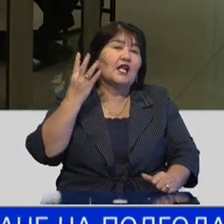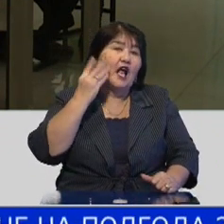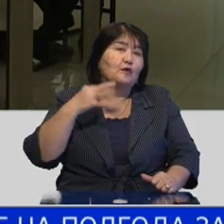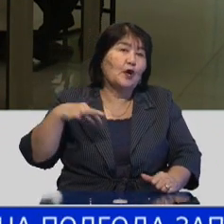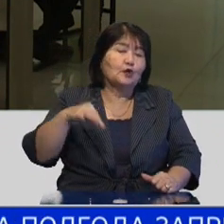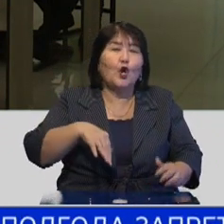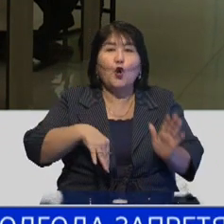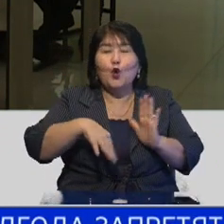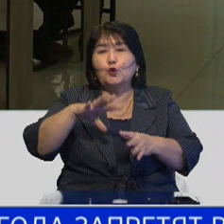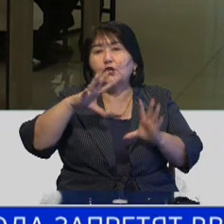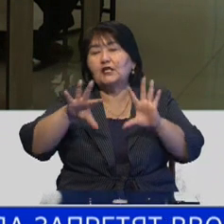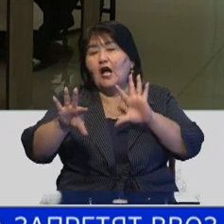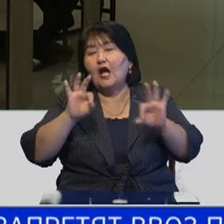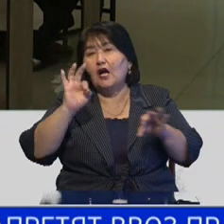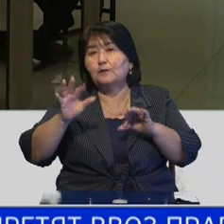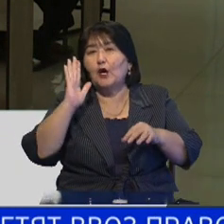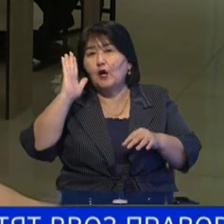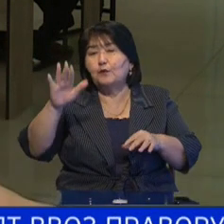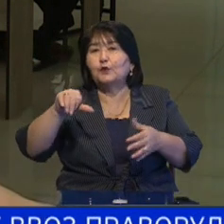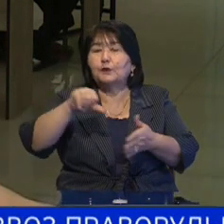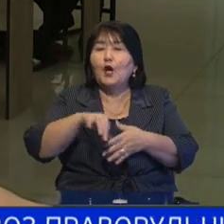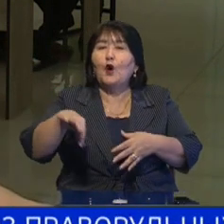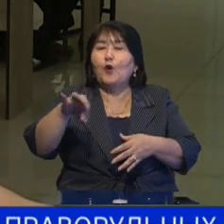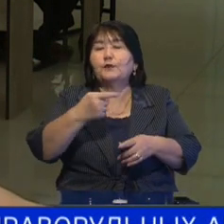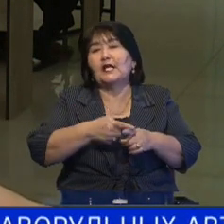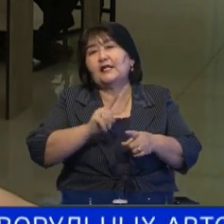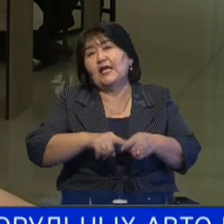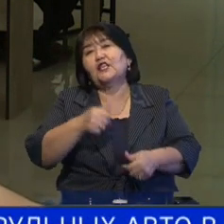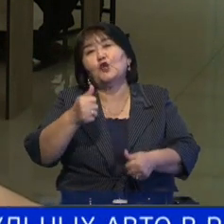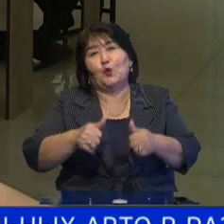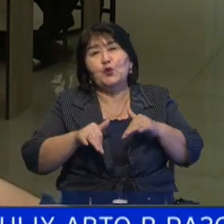областей. Лучшие по итогам отборочных будут представлять область на этих турнирах.